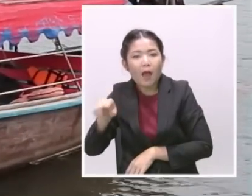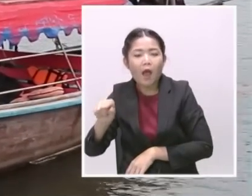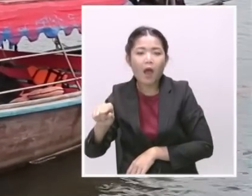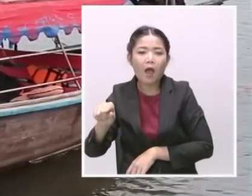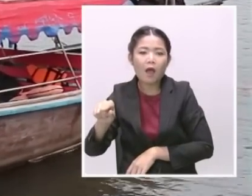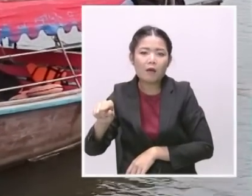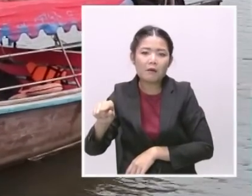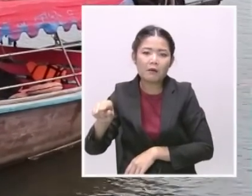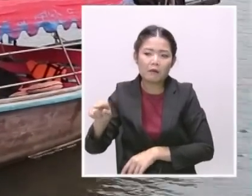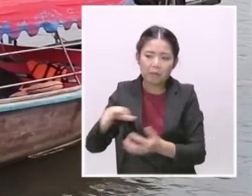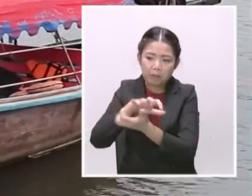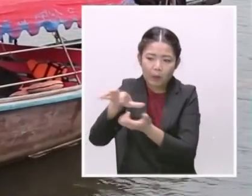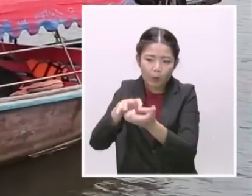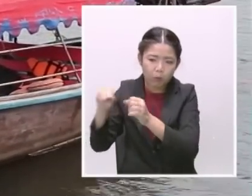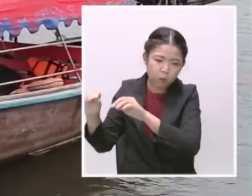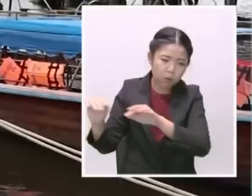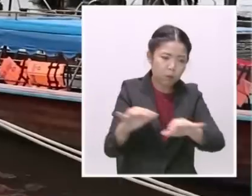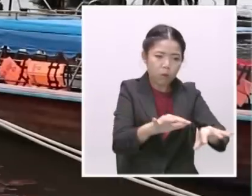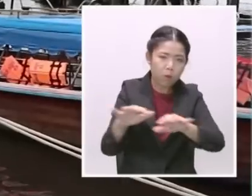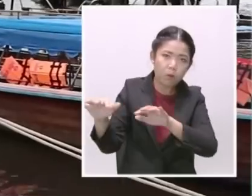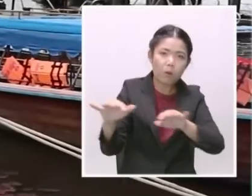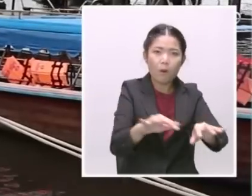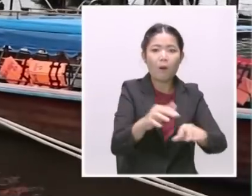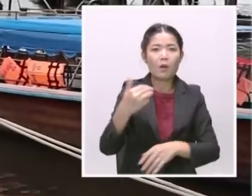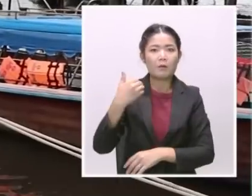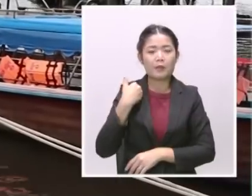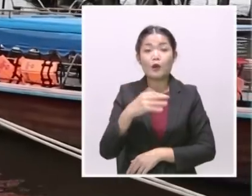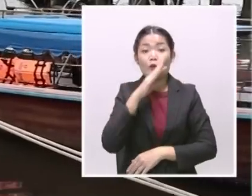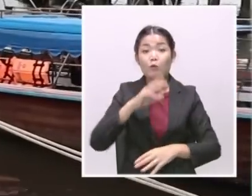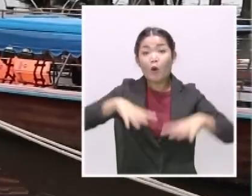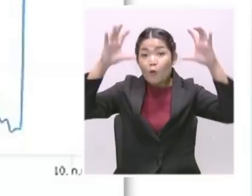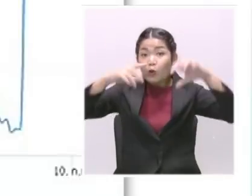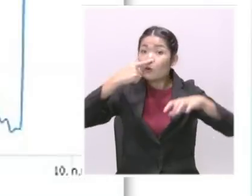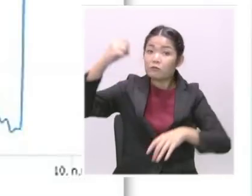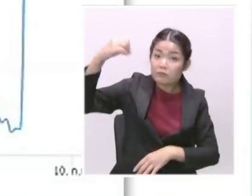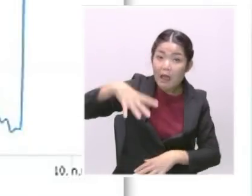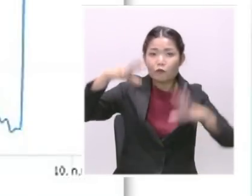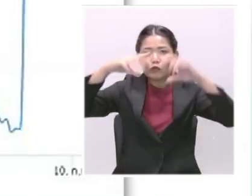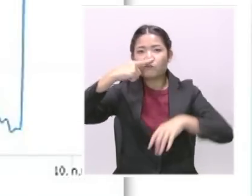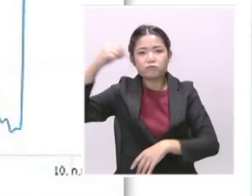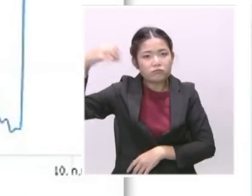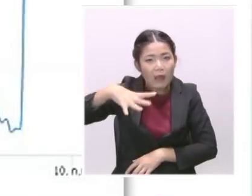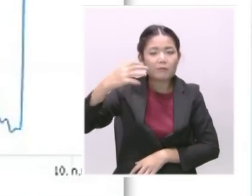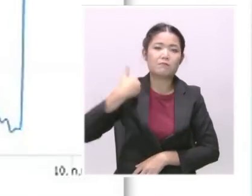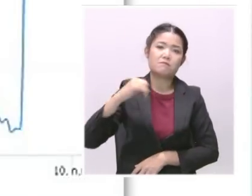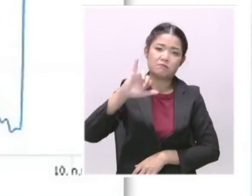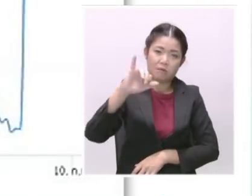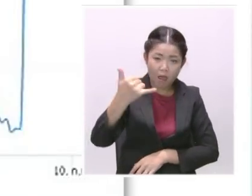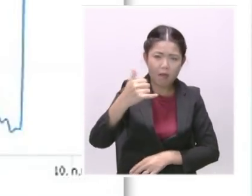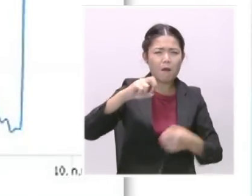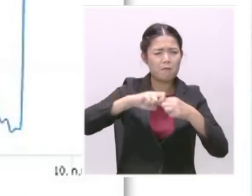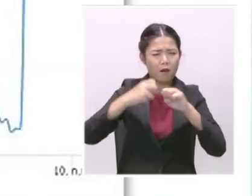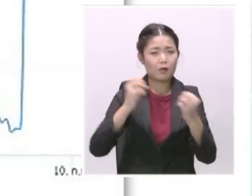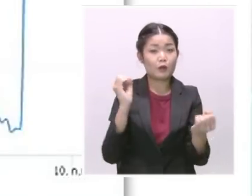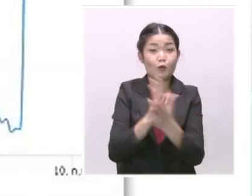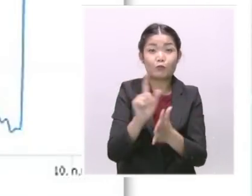ภาอหารบรมันมากก้มาเพราะฉะนั้นถ้เกิดฝนตกแดดออกมักอาก็เกิดเหตุ